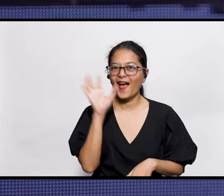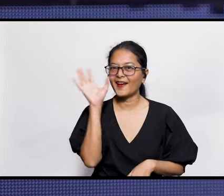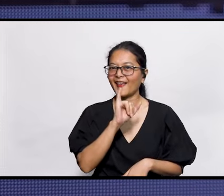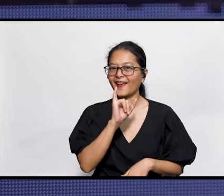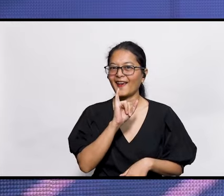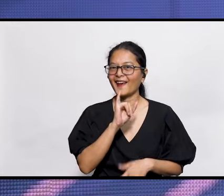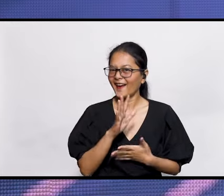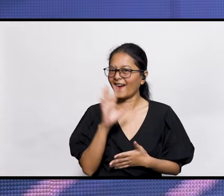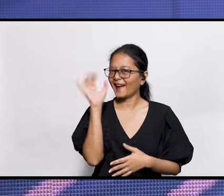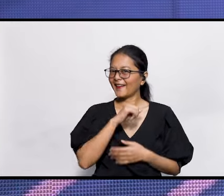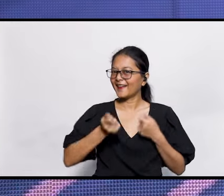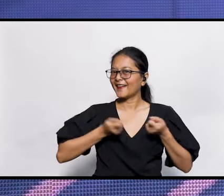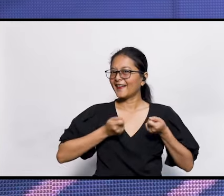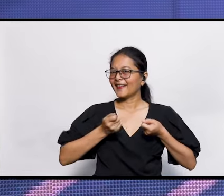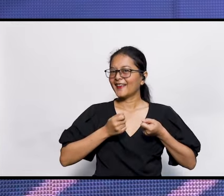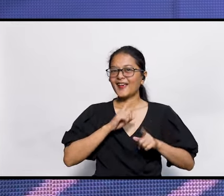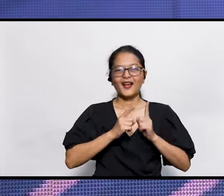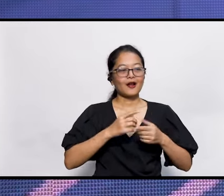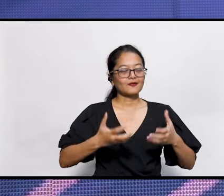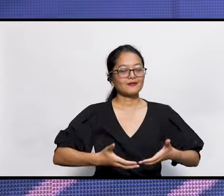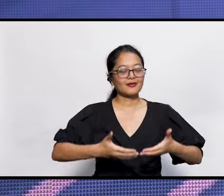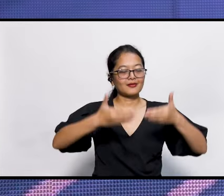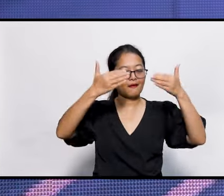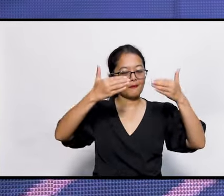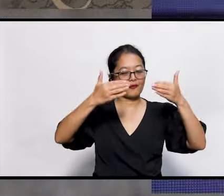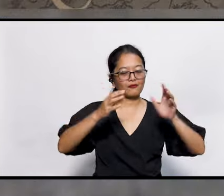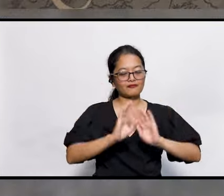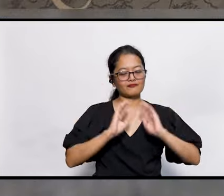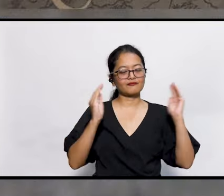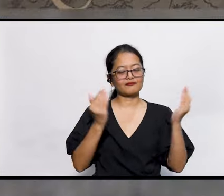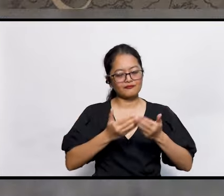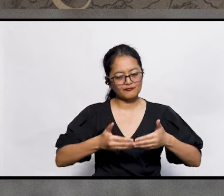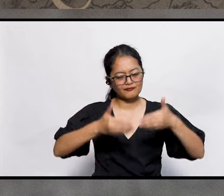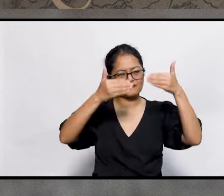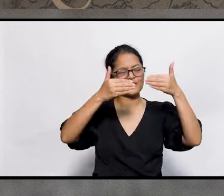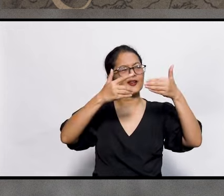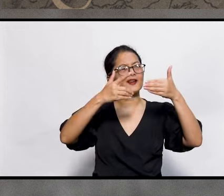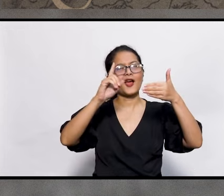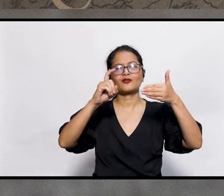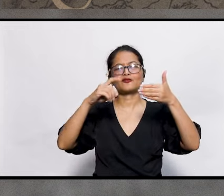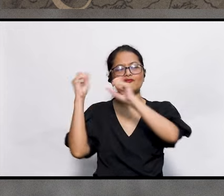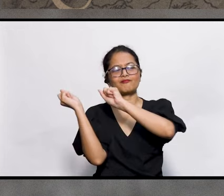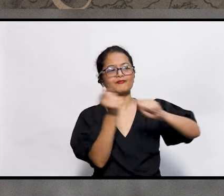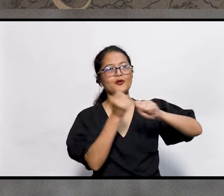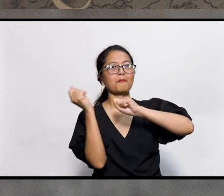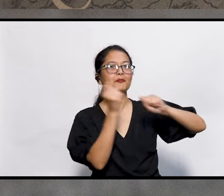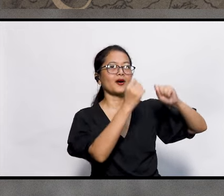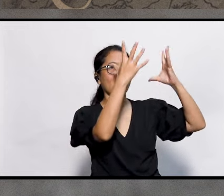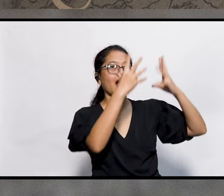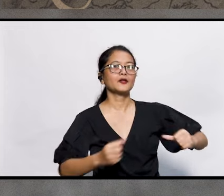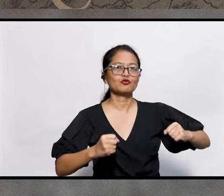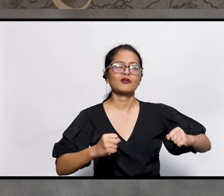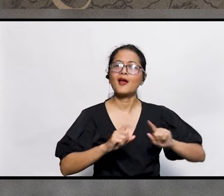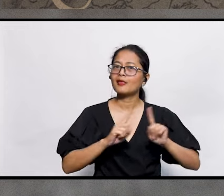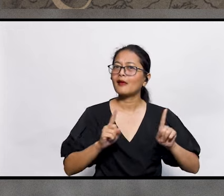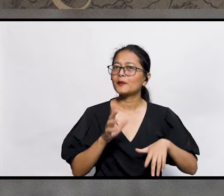dihancurkan harusnya ditmembak atau di diapakanlah pokoknya dihancurkan tapi tidak ada